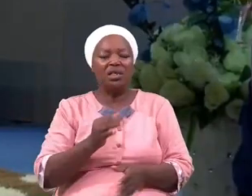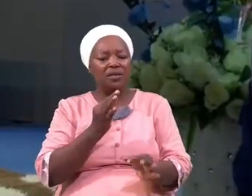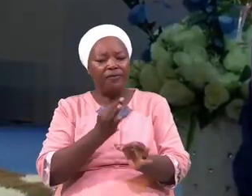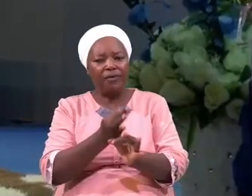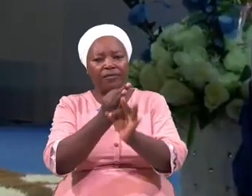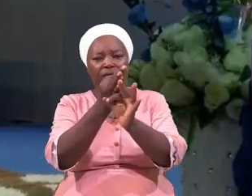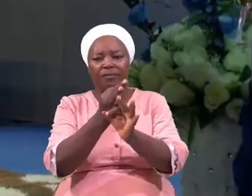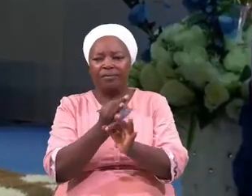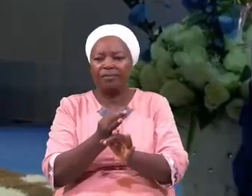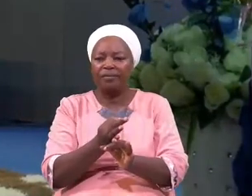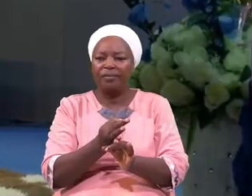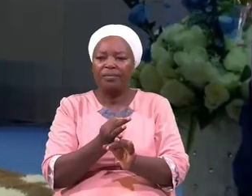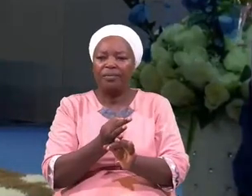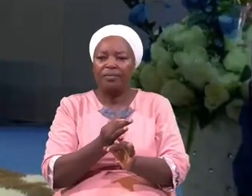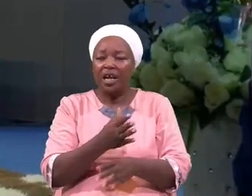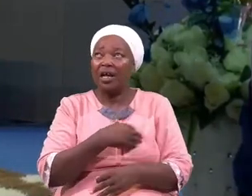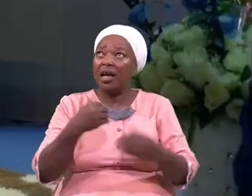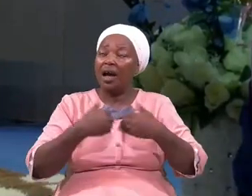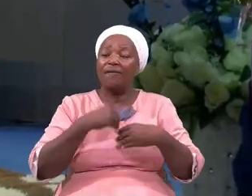Dieu est fidèle.